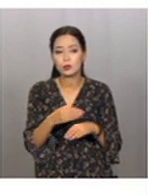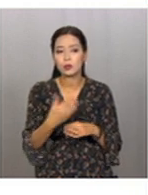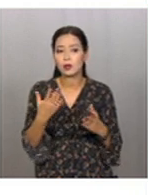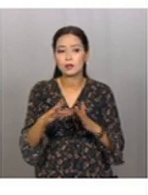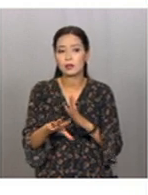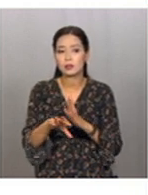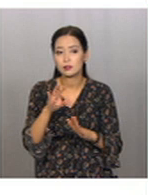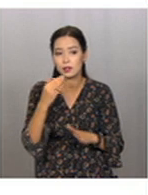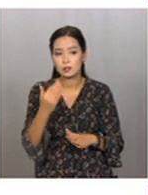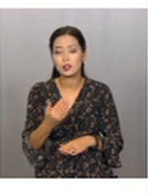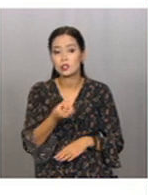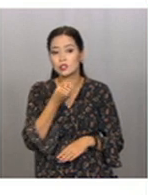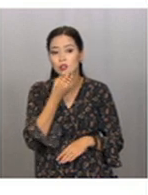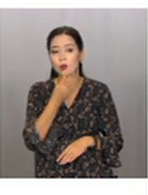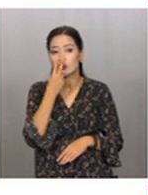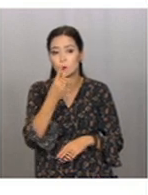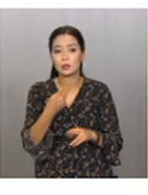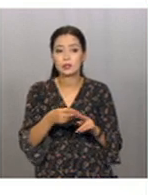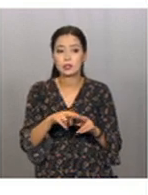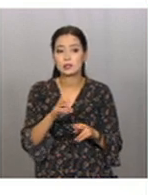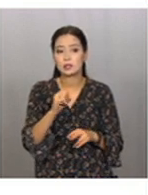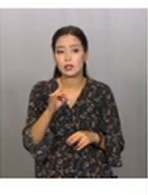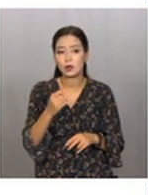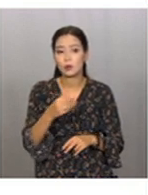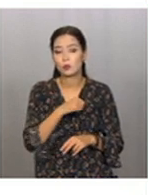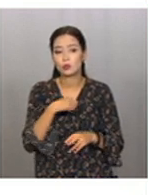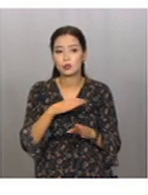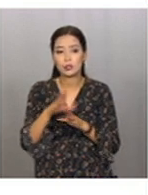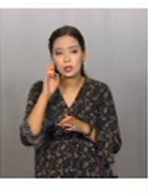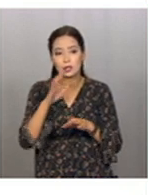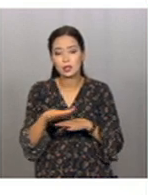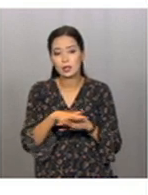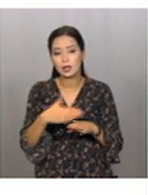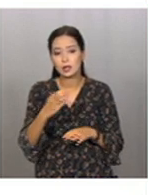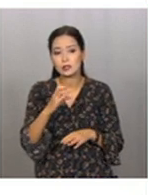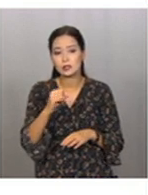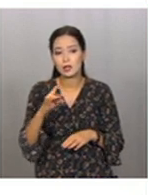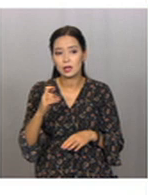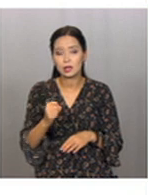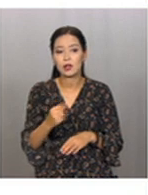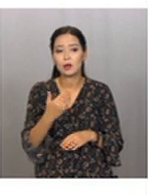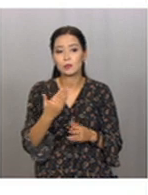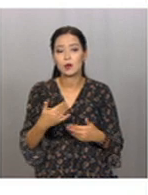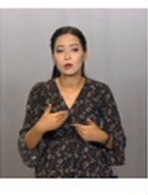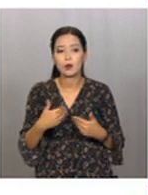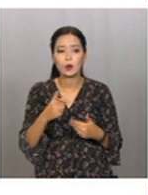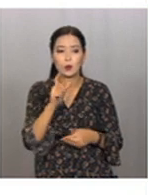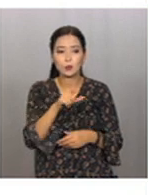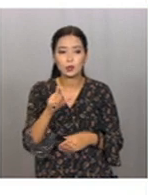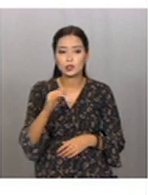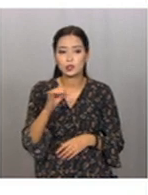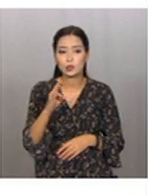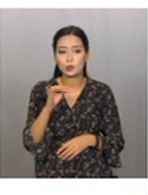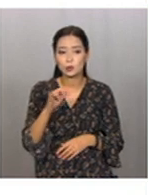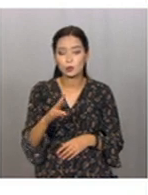деген сара. Өзі түгіл елдің қамын жеген сара. Мырзаңды ит жиен қыл шапшаң шақырт. Үй алып бөгелесің,